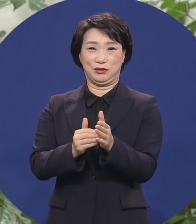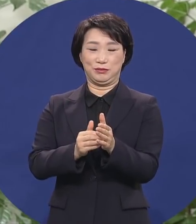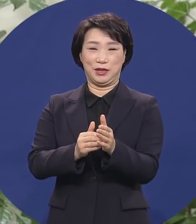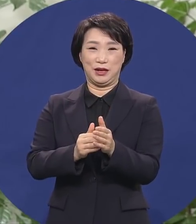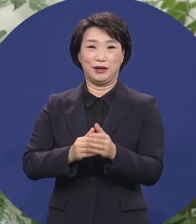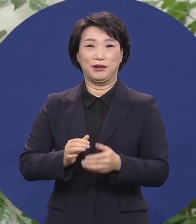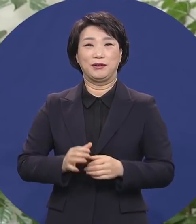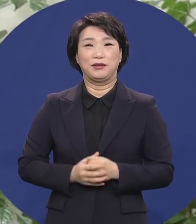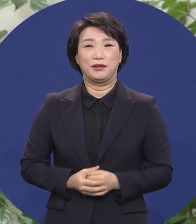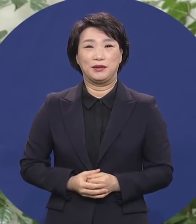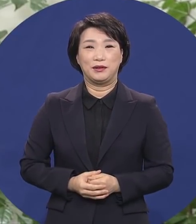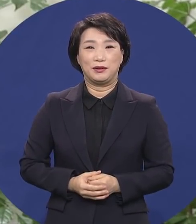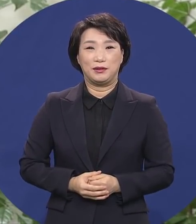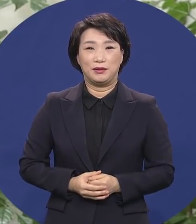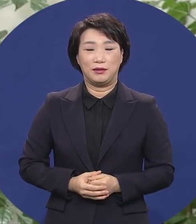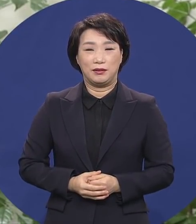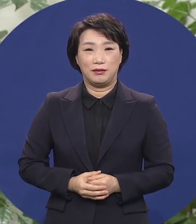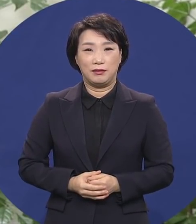지켰습니다.